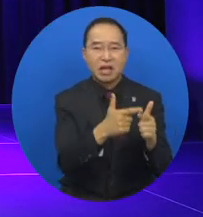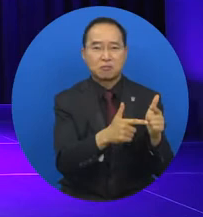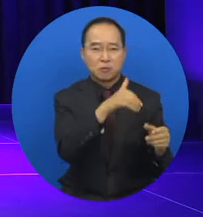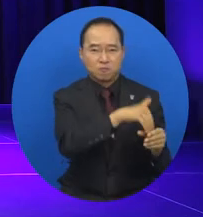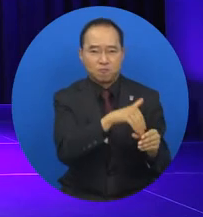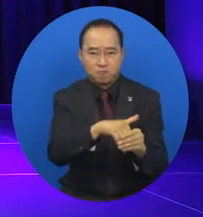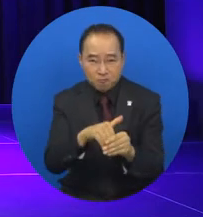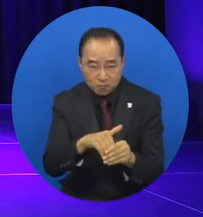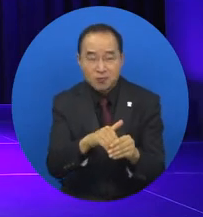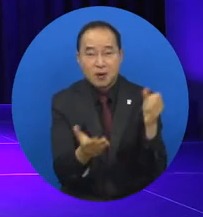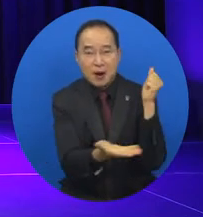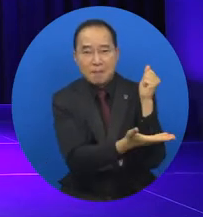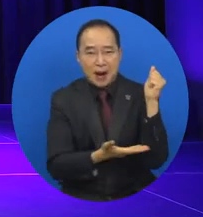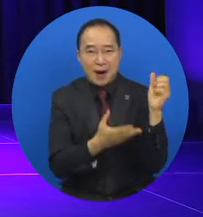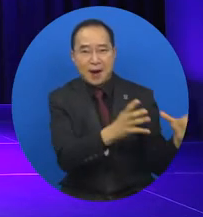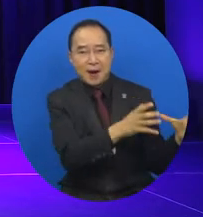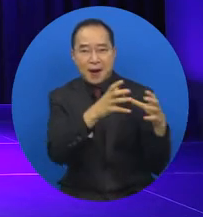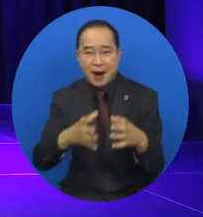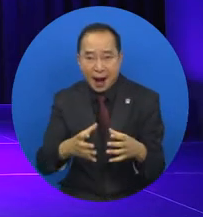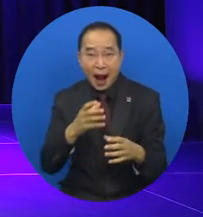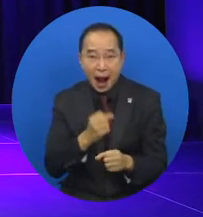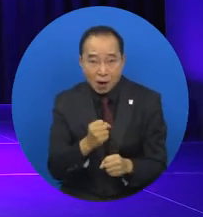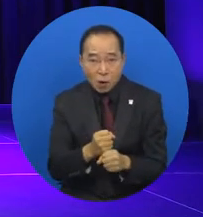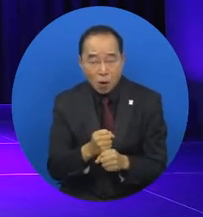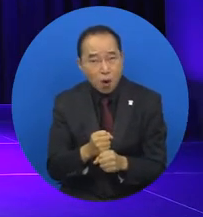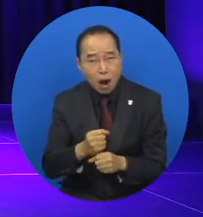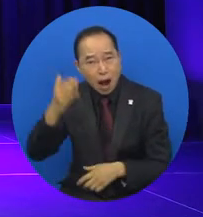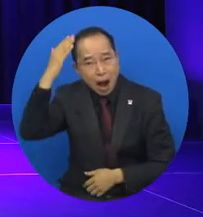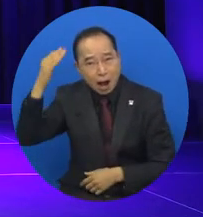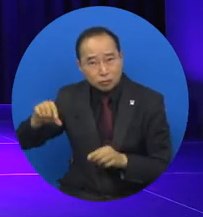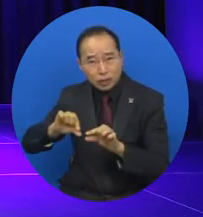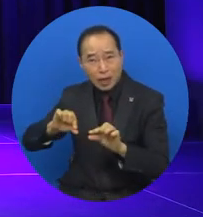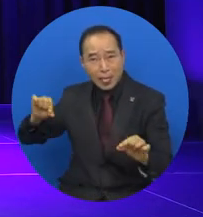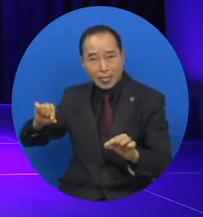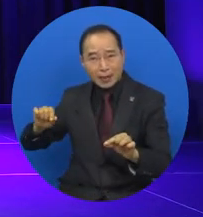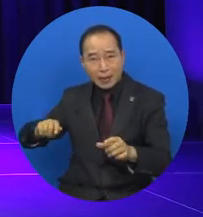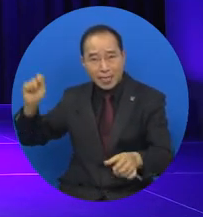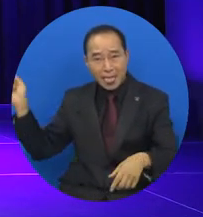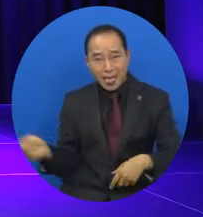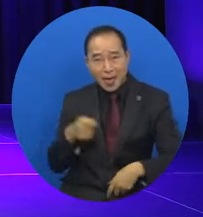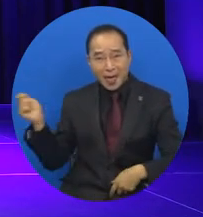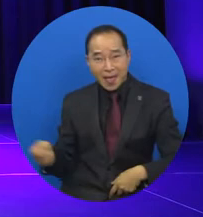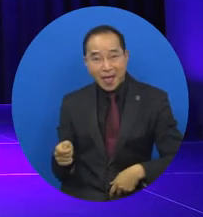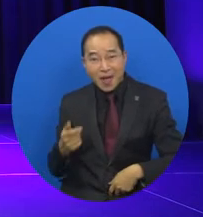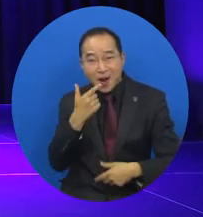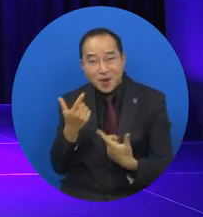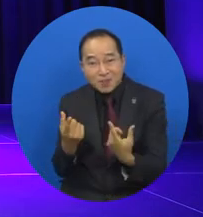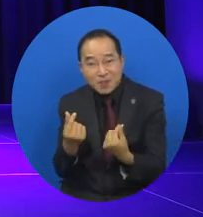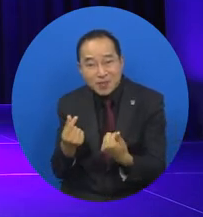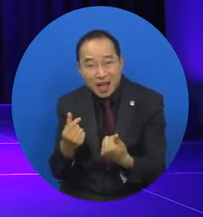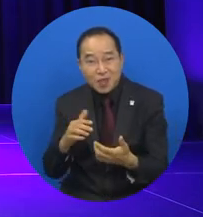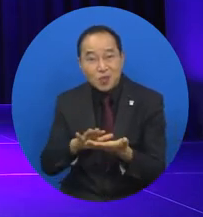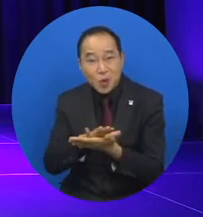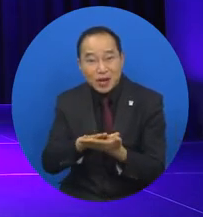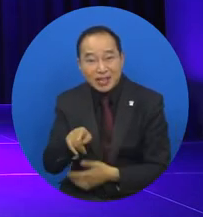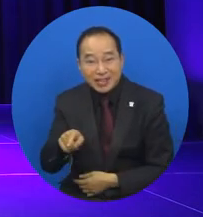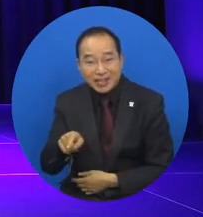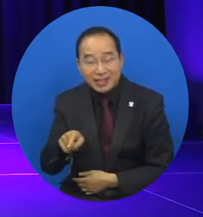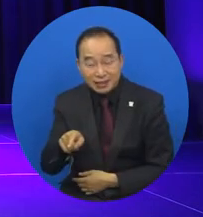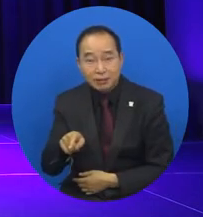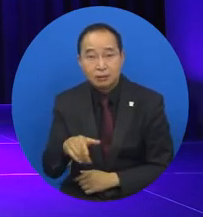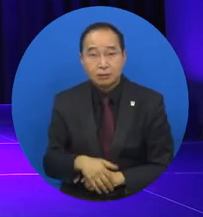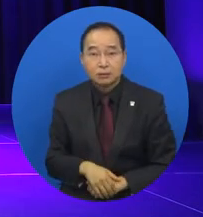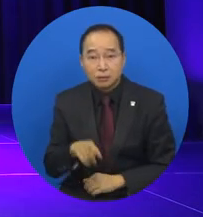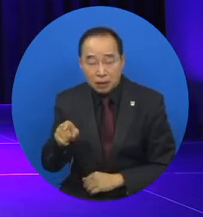계속 심고 베어다가 서로 우리나라에서 자치기 비슷한 어떤 놀이들을 하는데